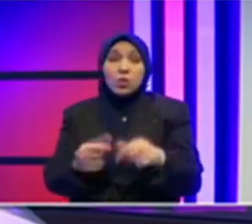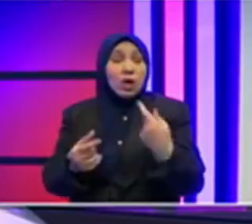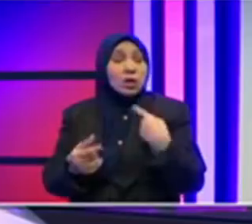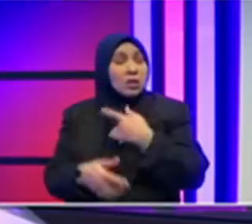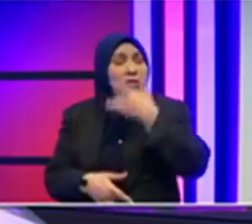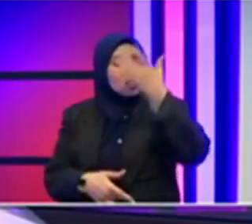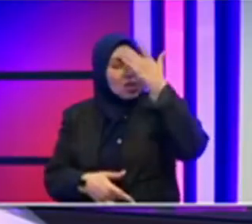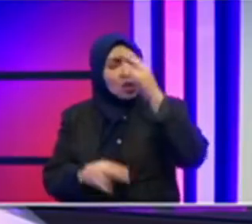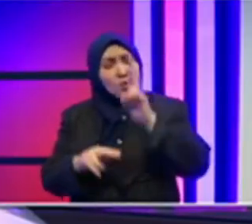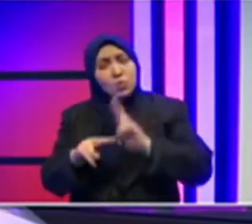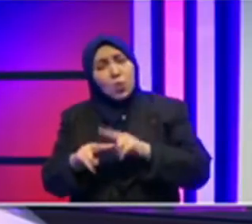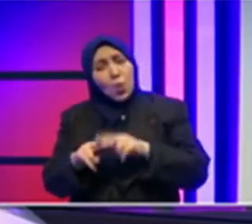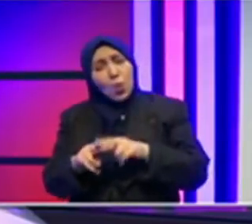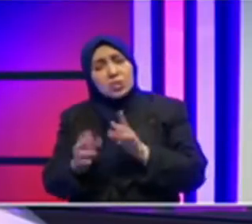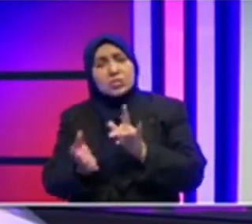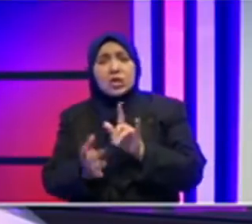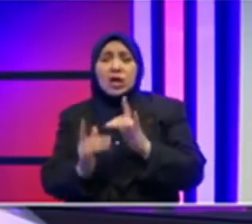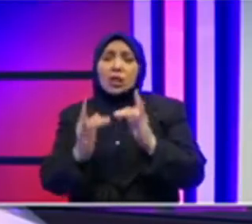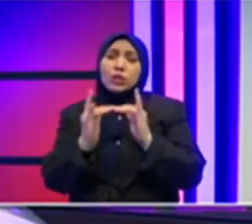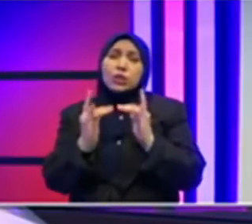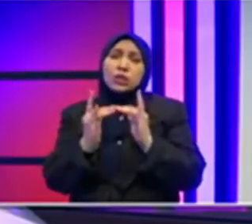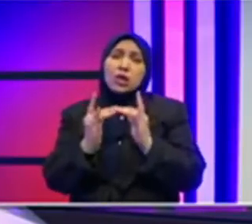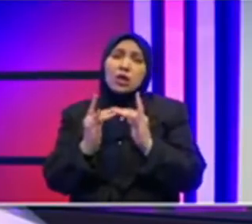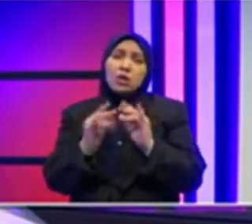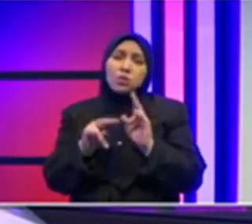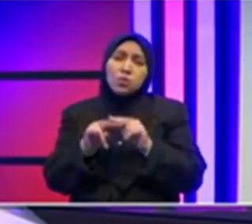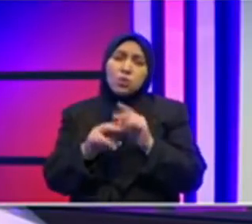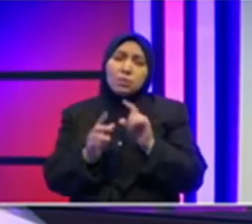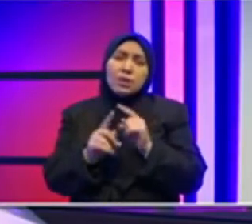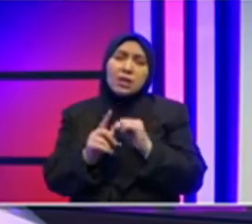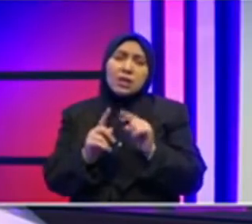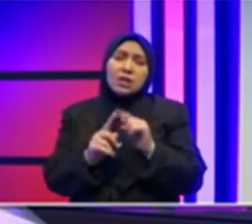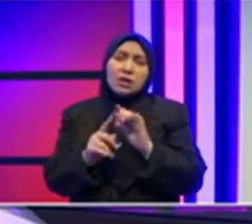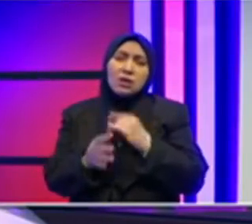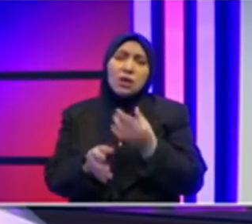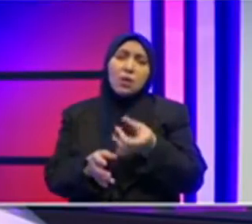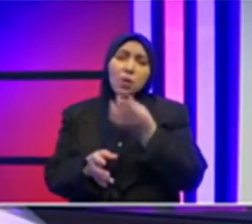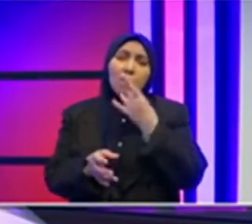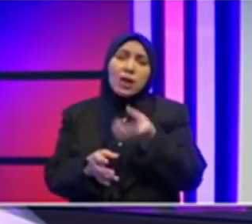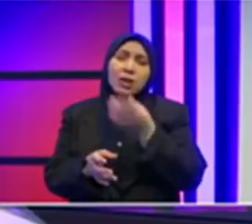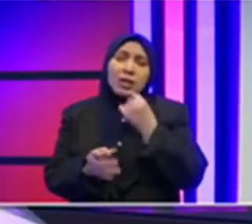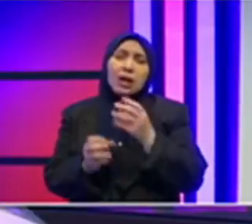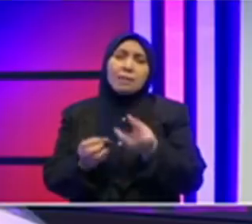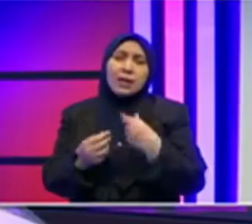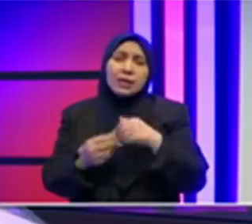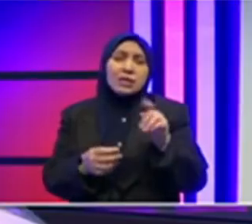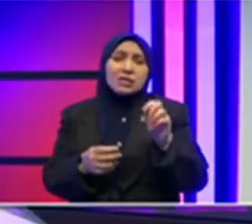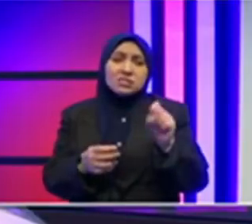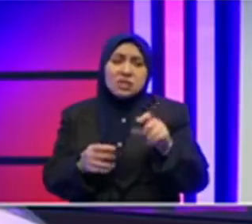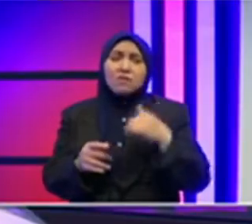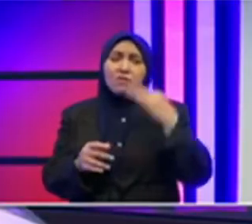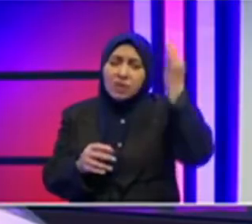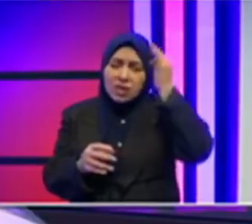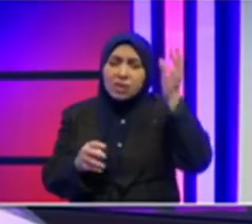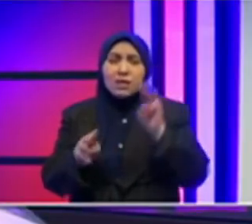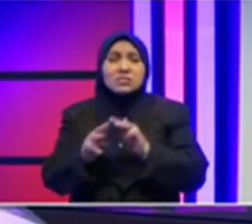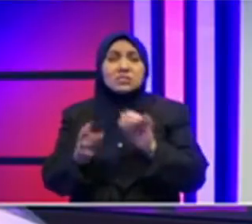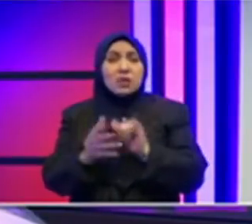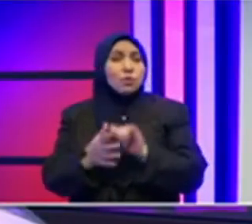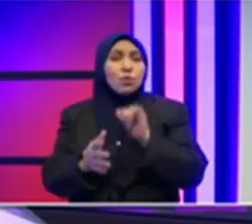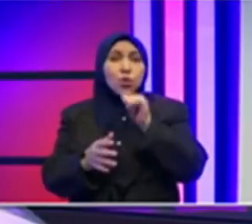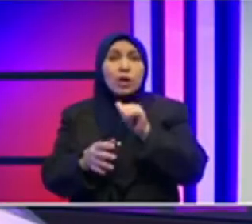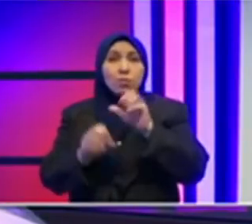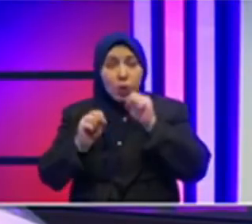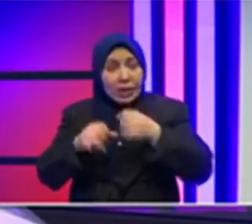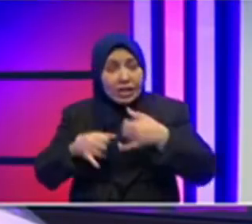ke duduk atas katil tu, dia akan duduk fikir balik, bilalah ubat ni nak bagi kesan. Fikir macam tu, bukannya dia boleh jalankan